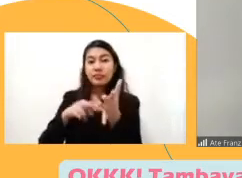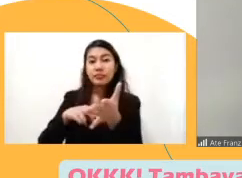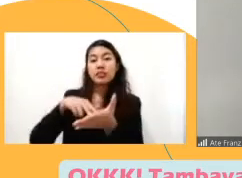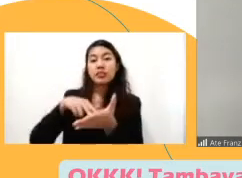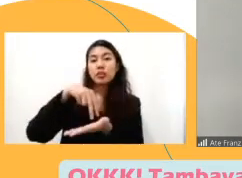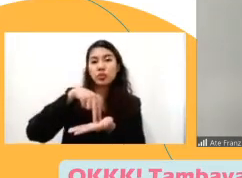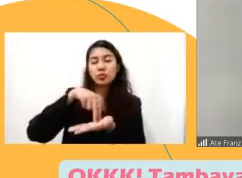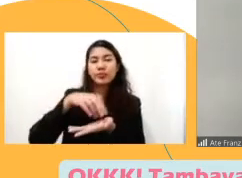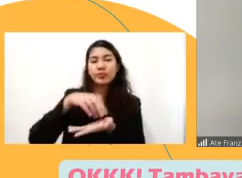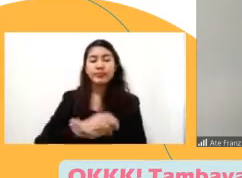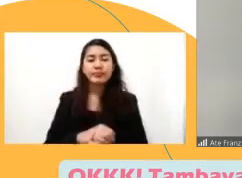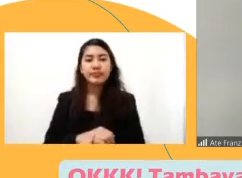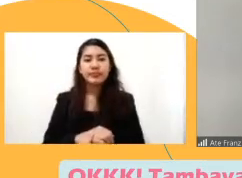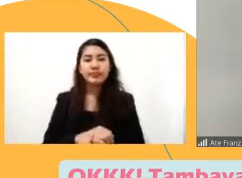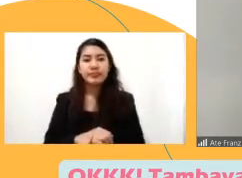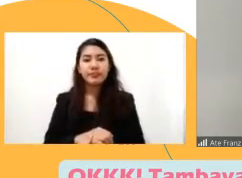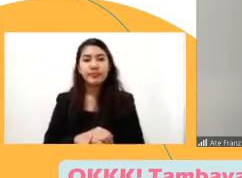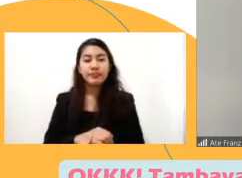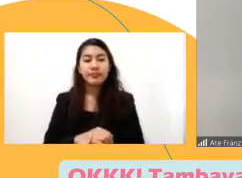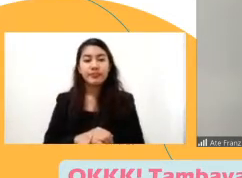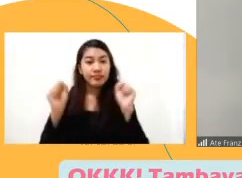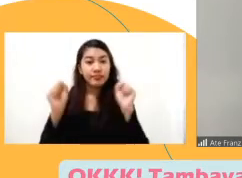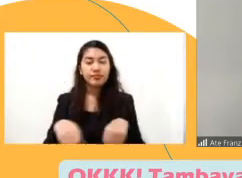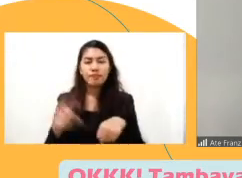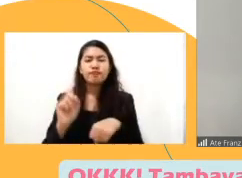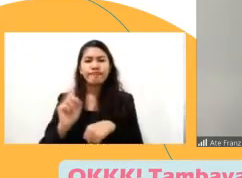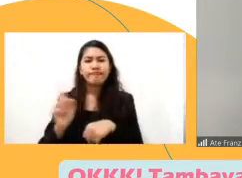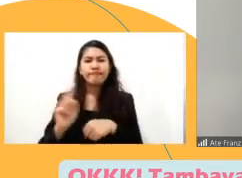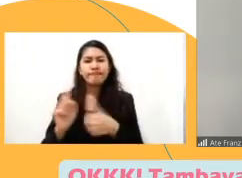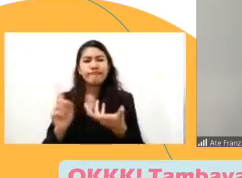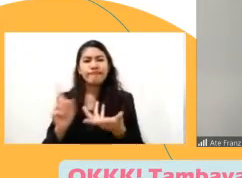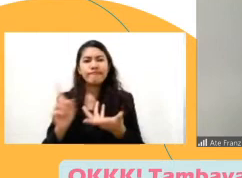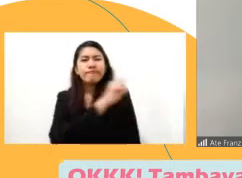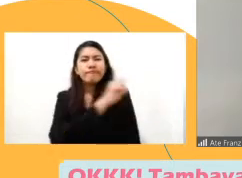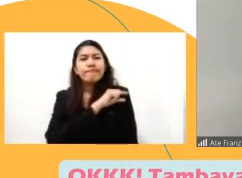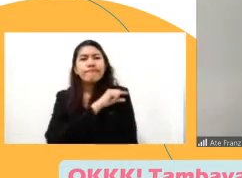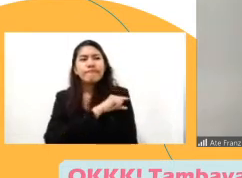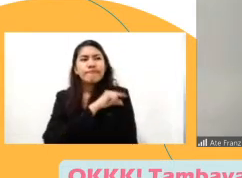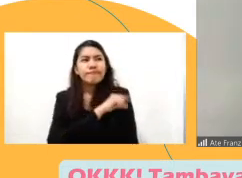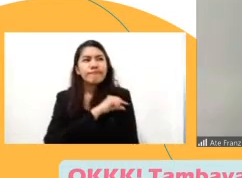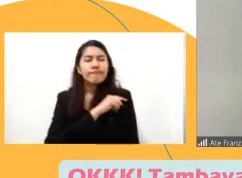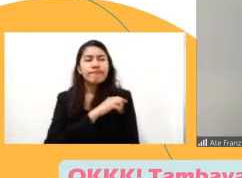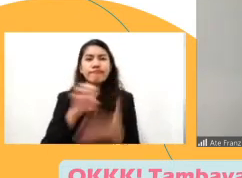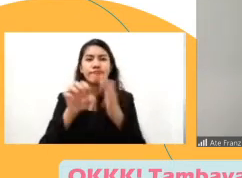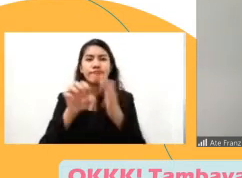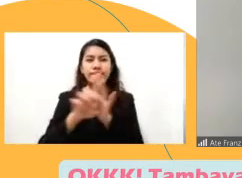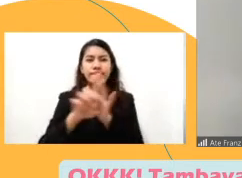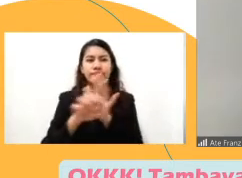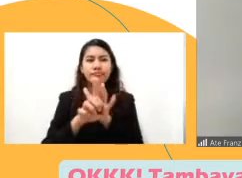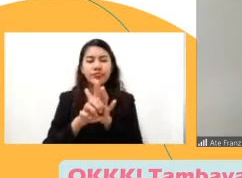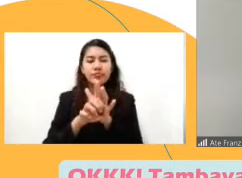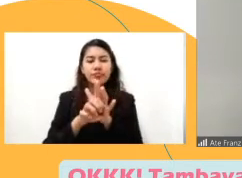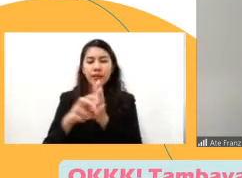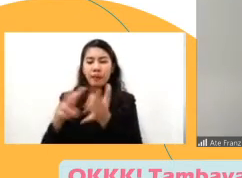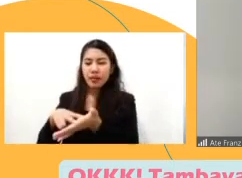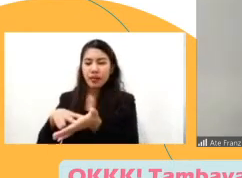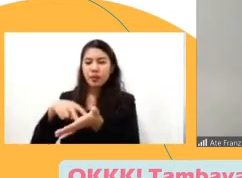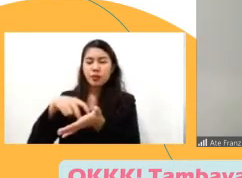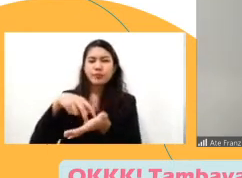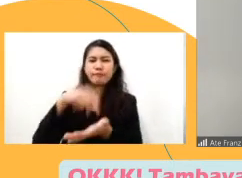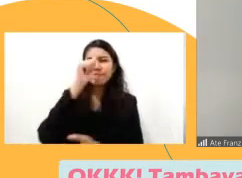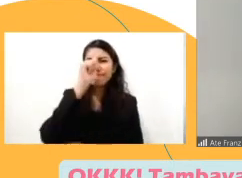pagbangon? Sige nga, pwedeng. Ano kaya itong mga katangian na to? Pwedeng pagiging malakas? Ano pa? Ano pa yung